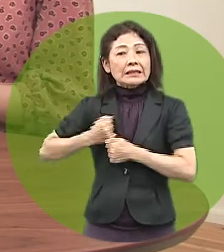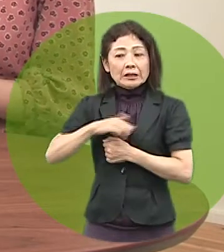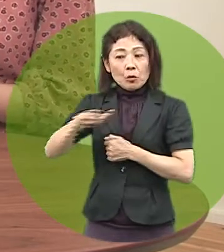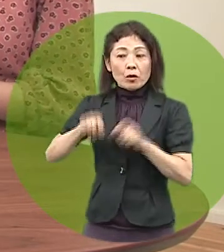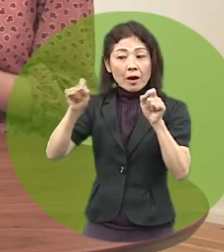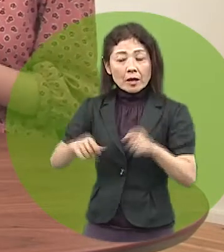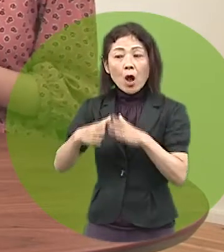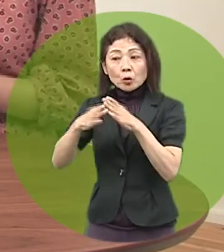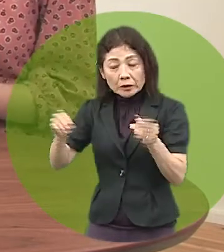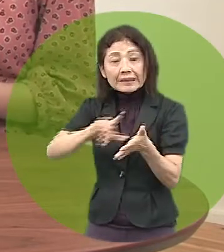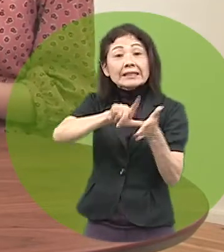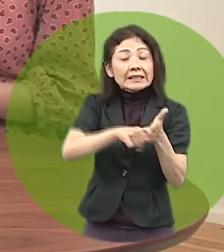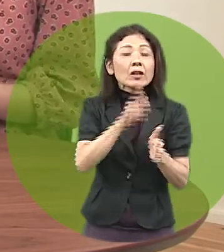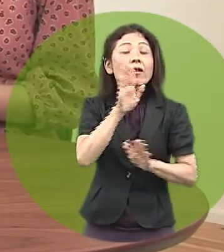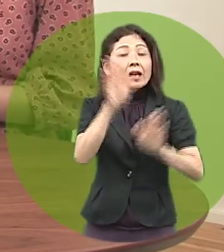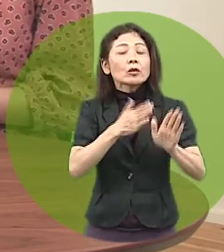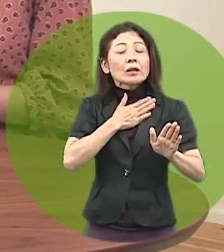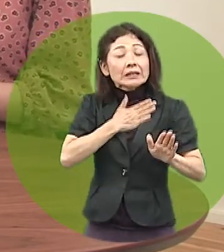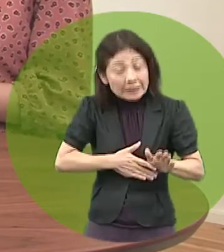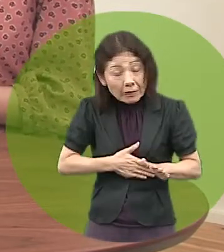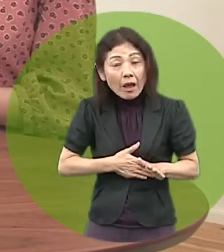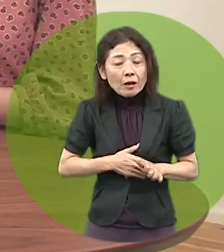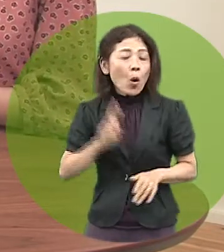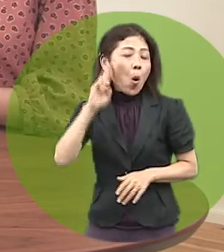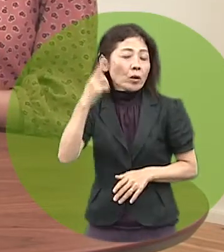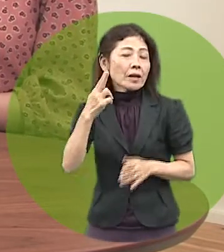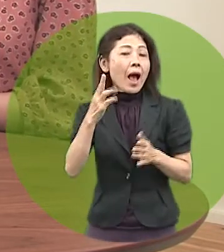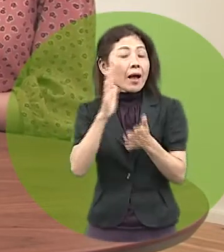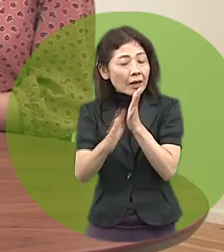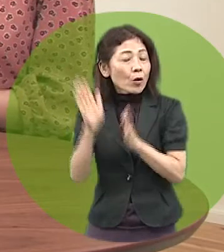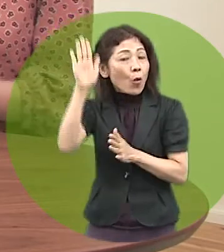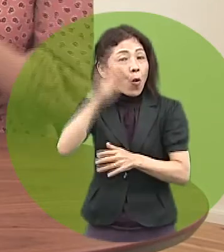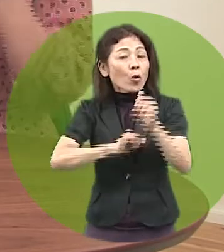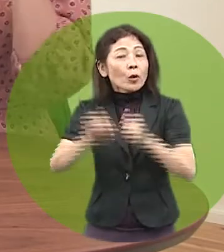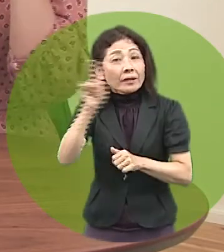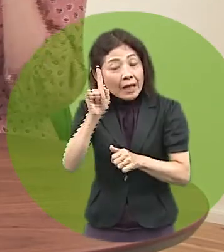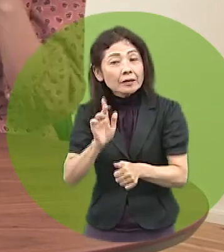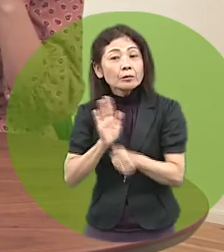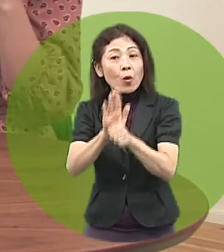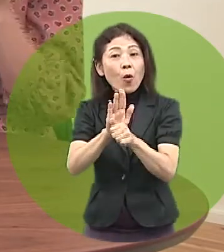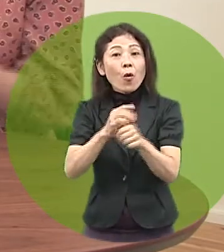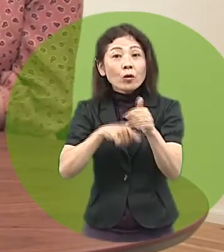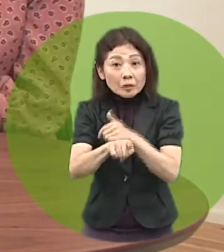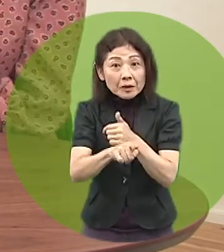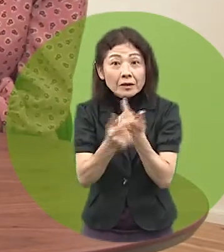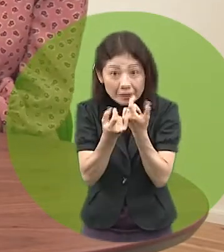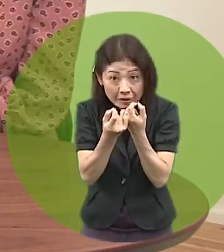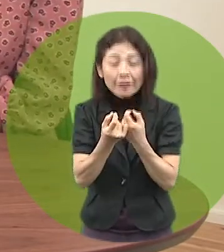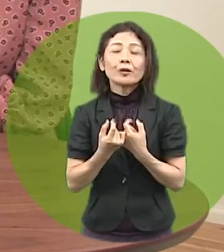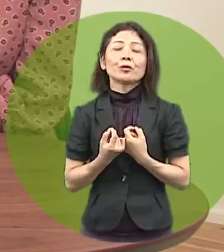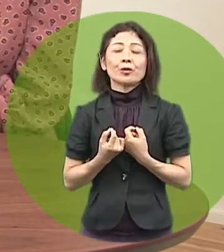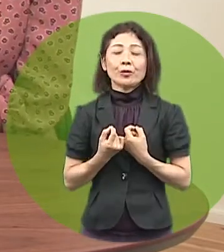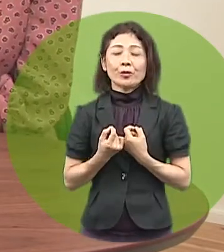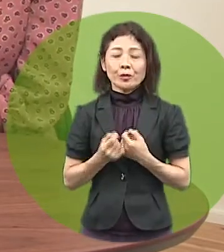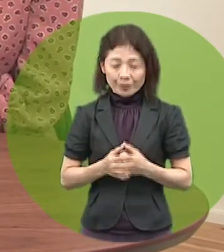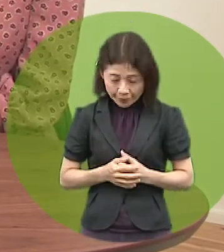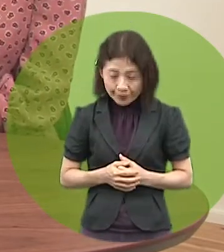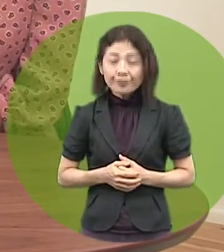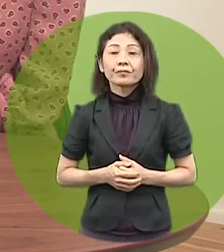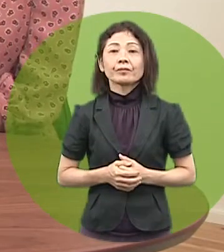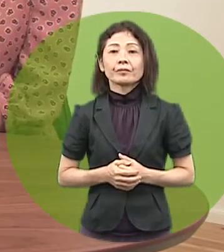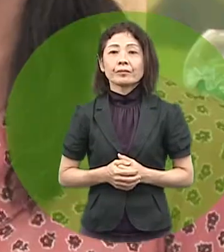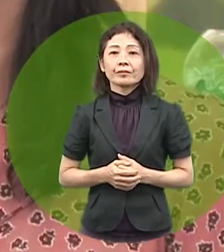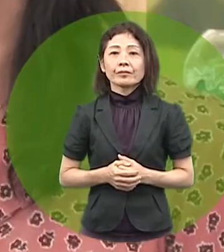抱える国や地域の現状を知ることで沖縄犬の今後の取り組みに役立てていこうというわけですねはいその通り